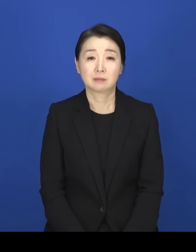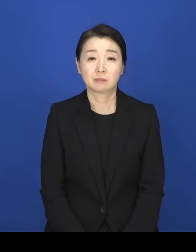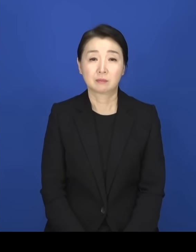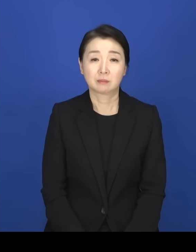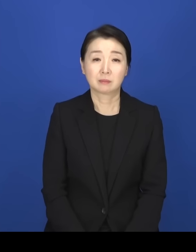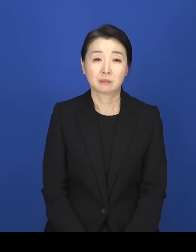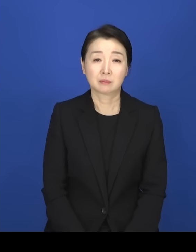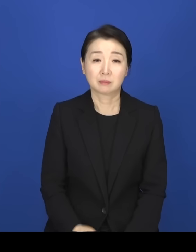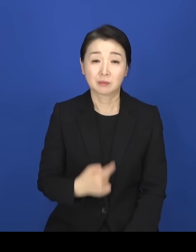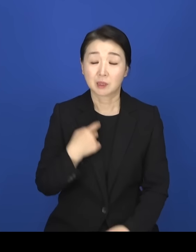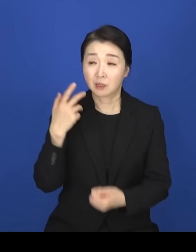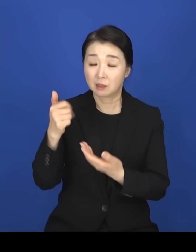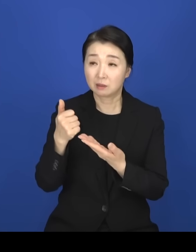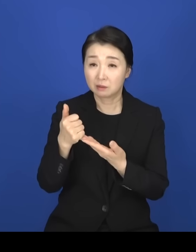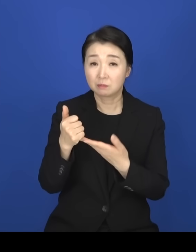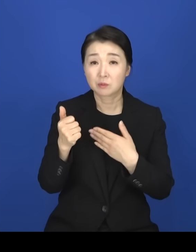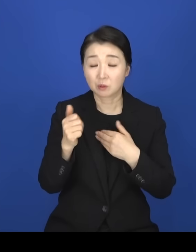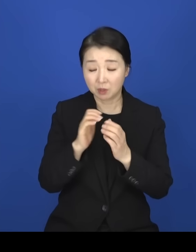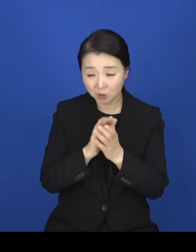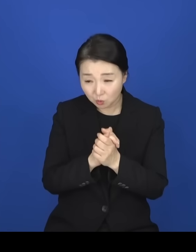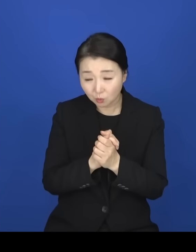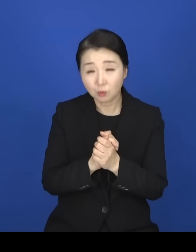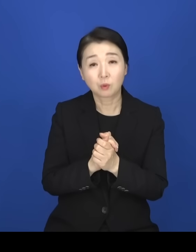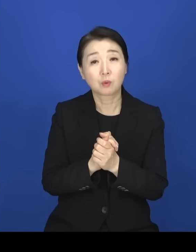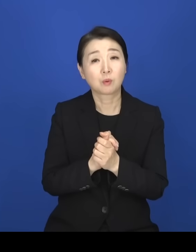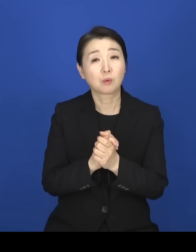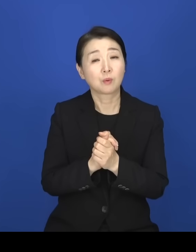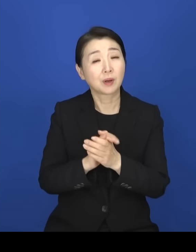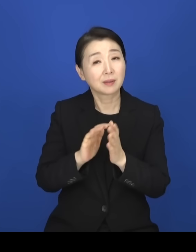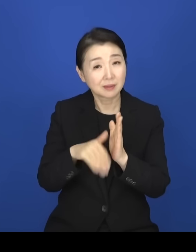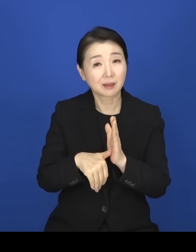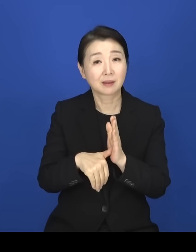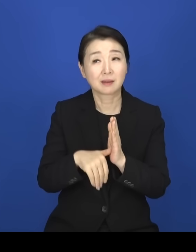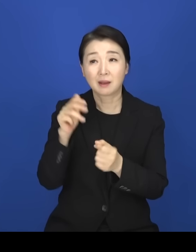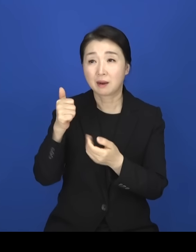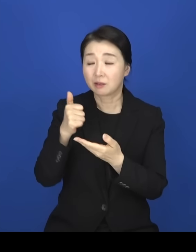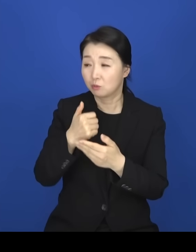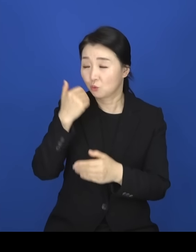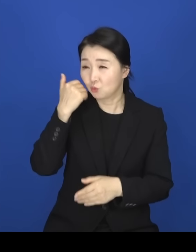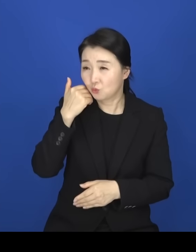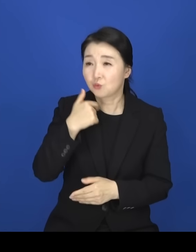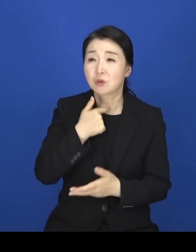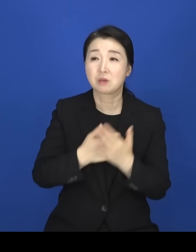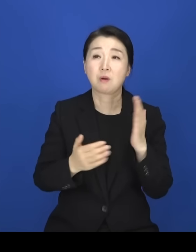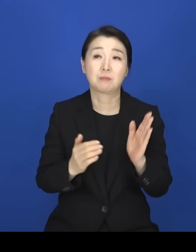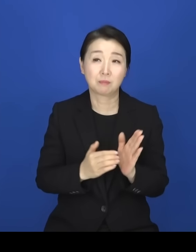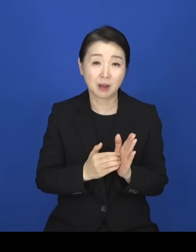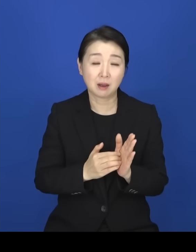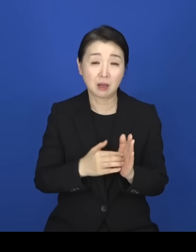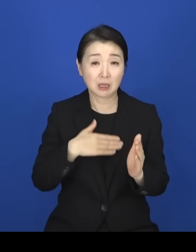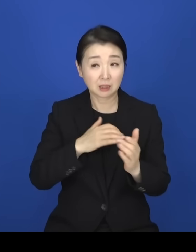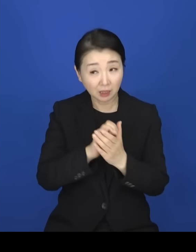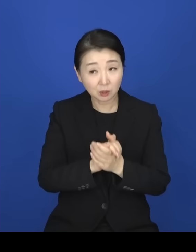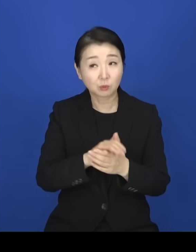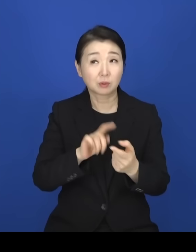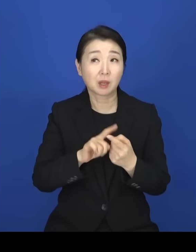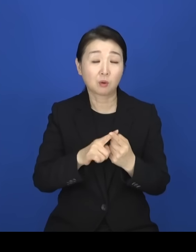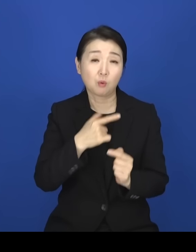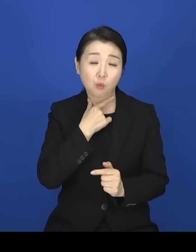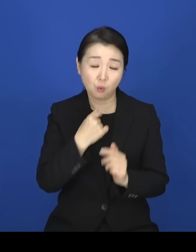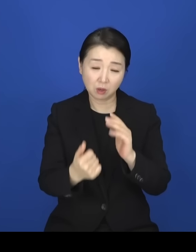그래서 내가 하나님을 제가 기도를 하면서 정말 많이 하나님이 어떤 분인지 경험을 한 것 같아요. 내 기도대로